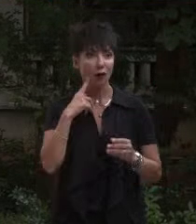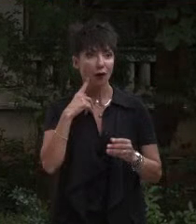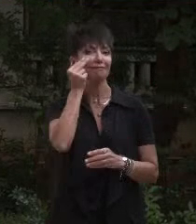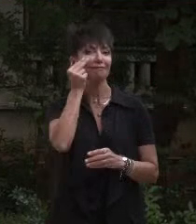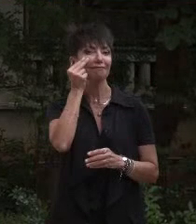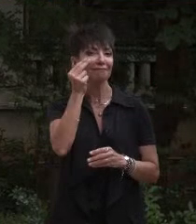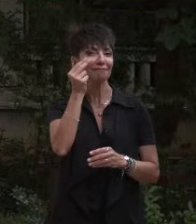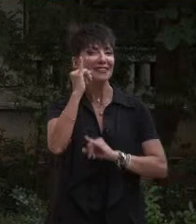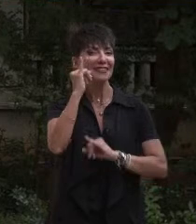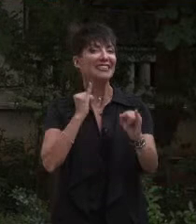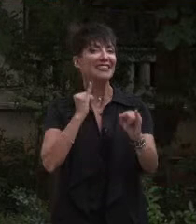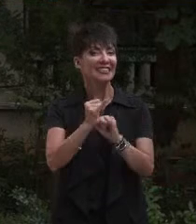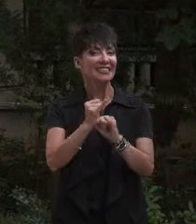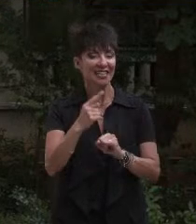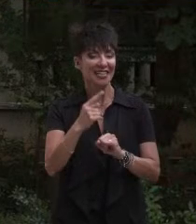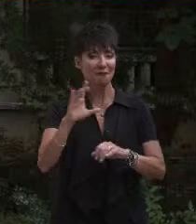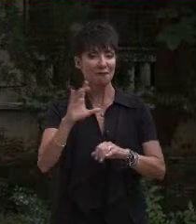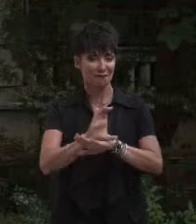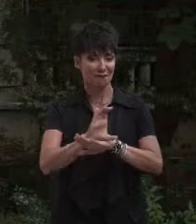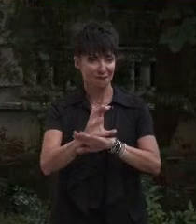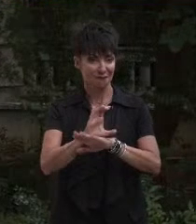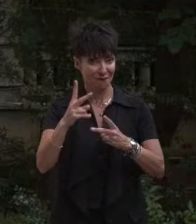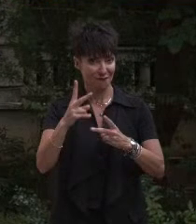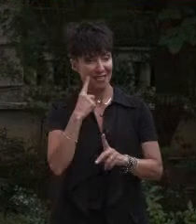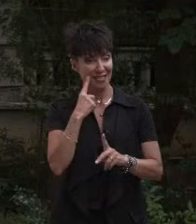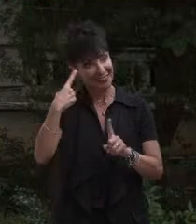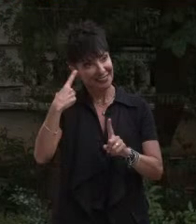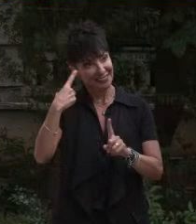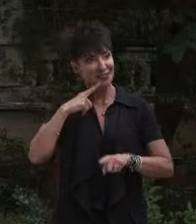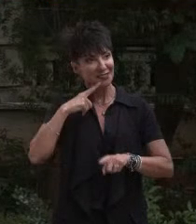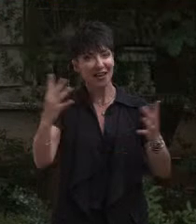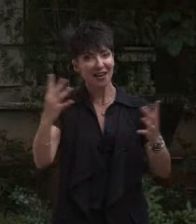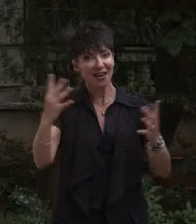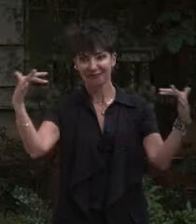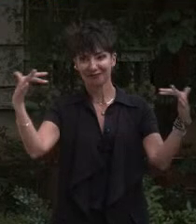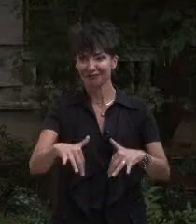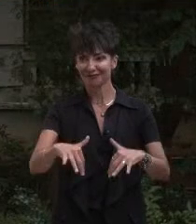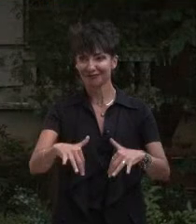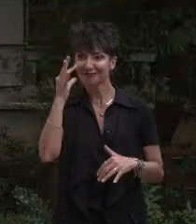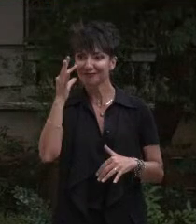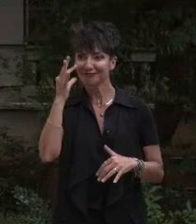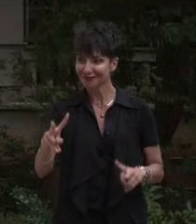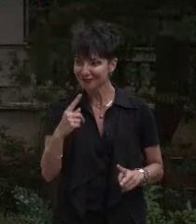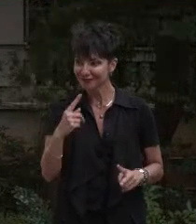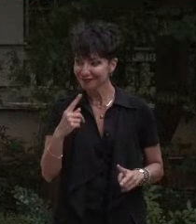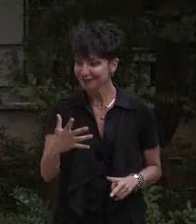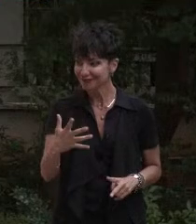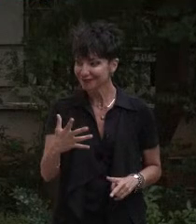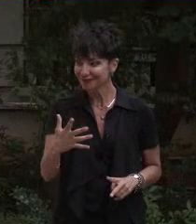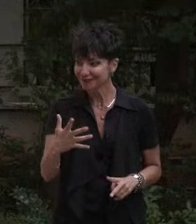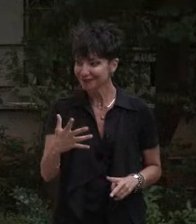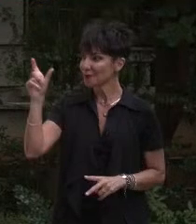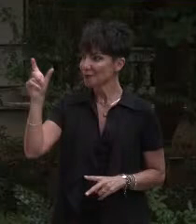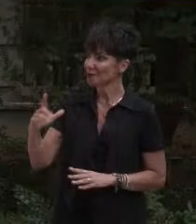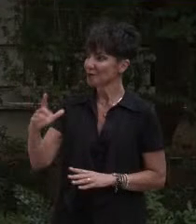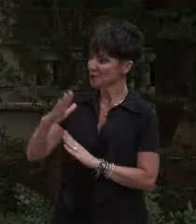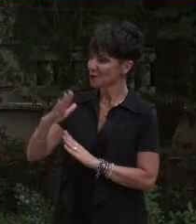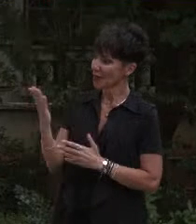παρακολούθησαν μέσω ίντερνετ, μέσω της πλατφόρμας, αλλά και όσους βρίσκονται ζωντανά εδώ μαζί μας. Να δώσω το λόγο στον